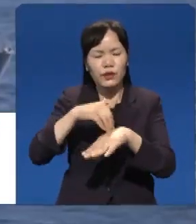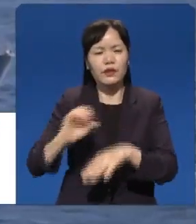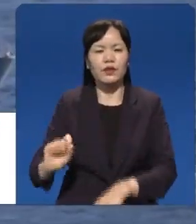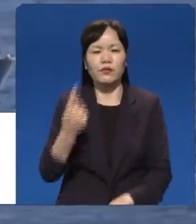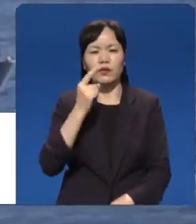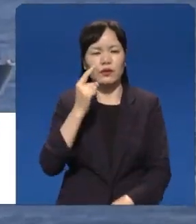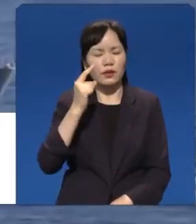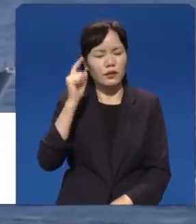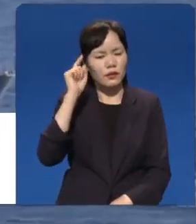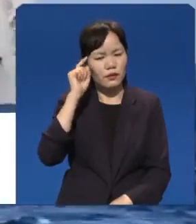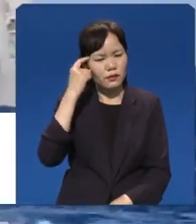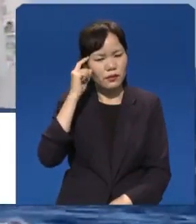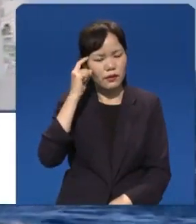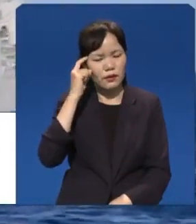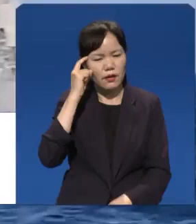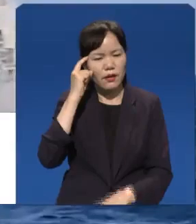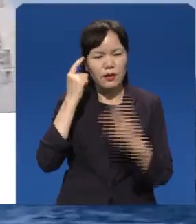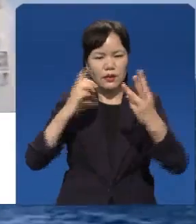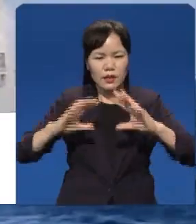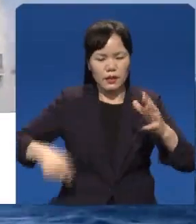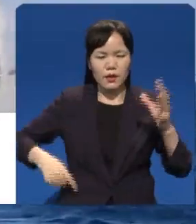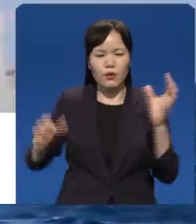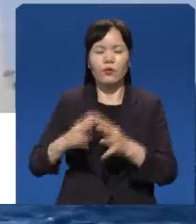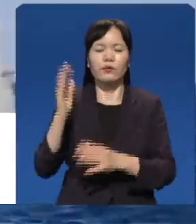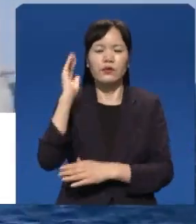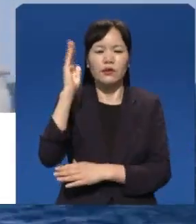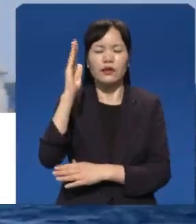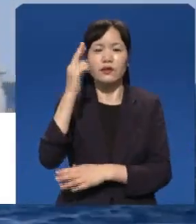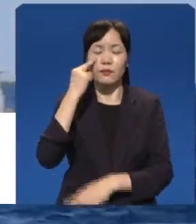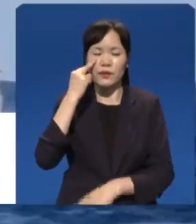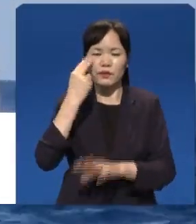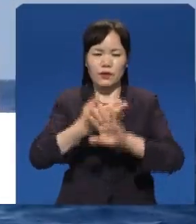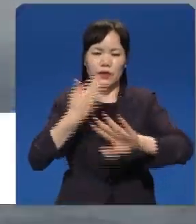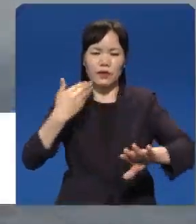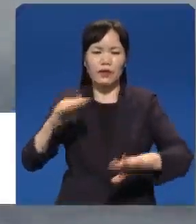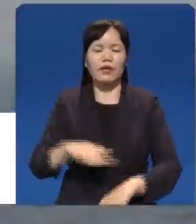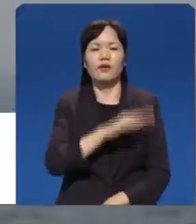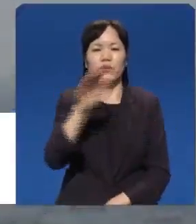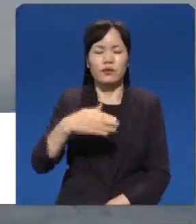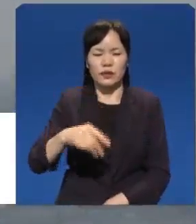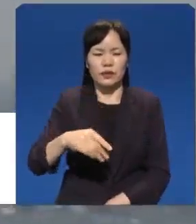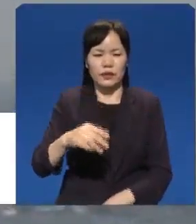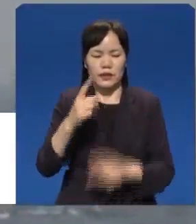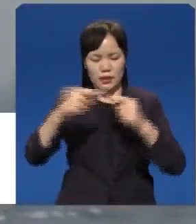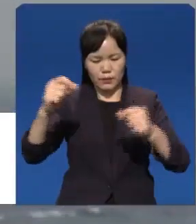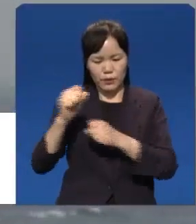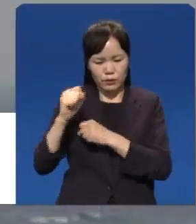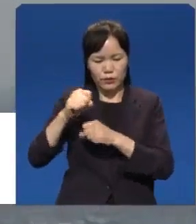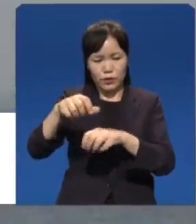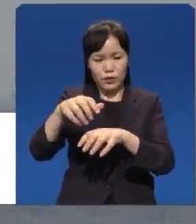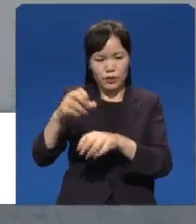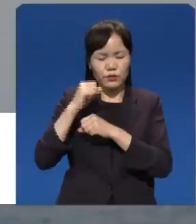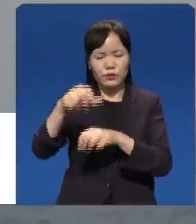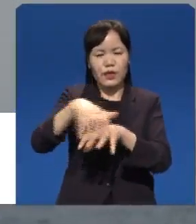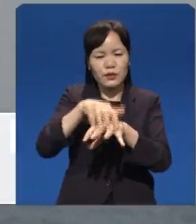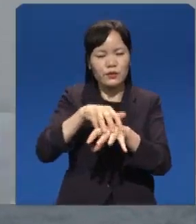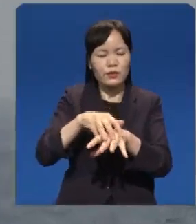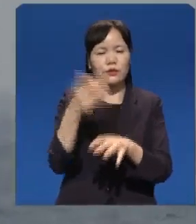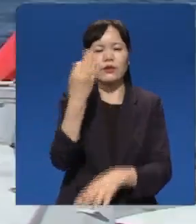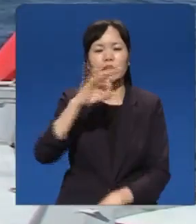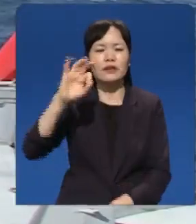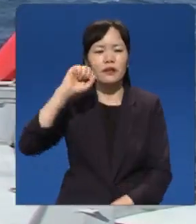있습니다. 3국 공조를 강조하는 미 측과 달리 우리는 자위대를 군사 조직으로 인정하기